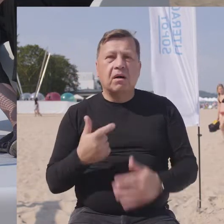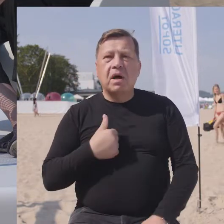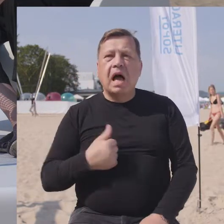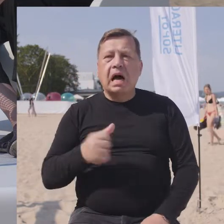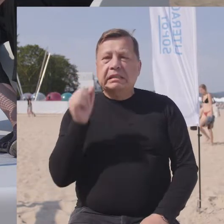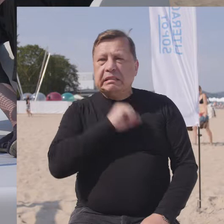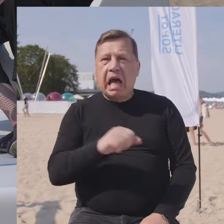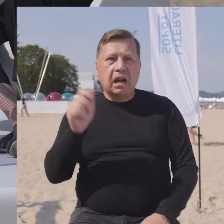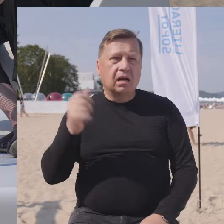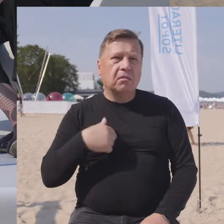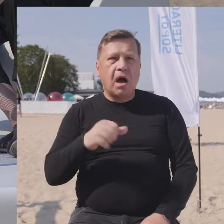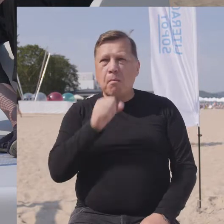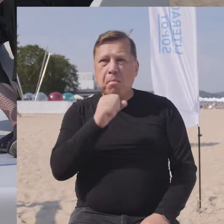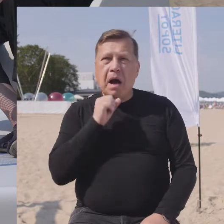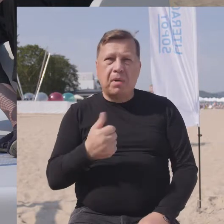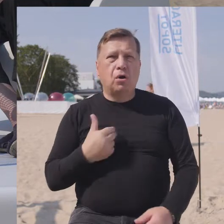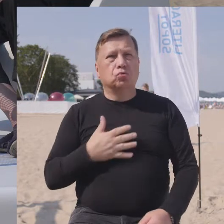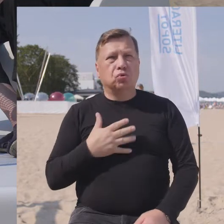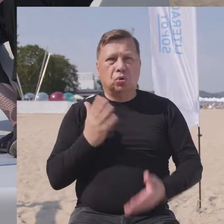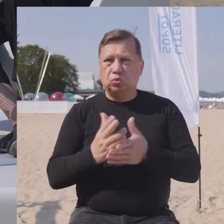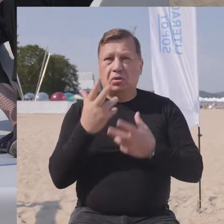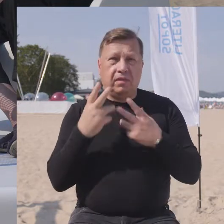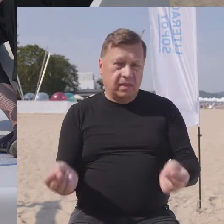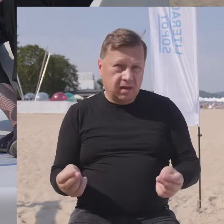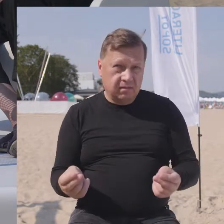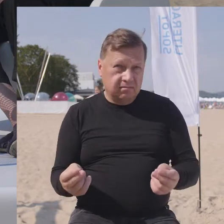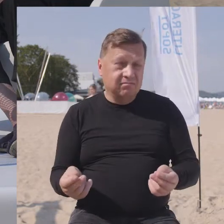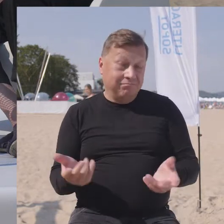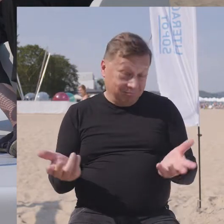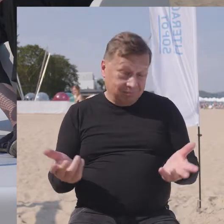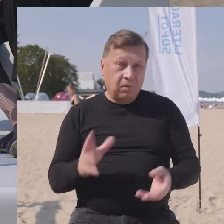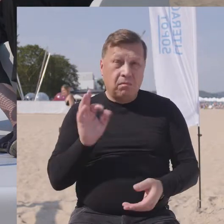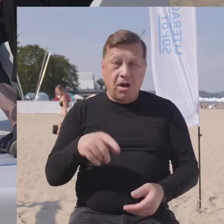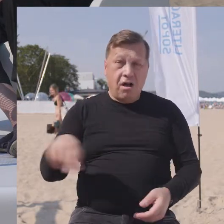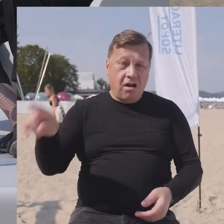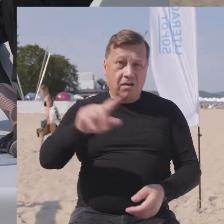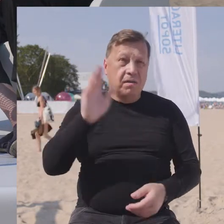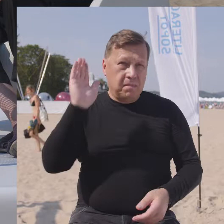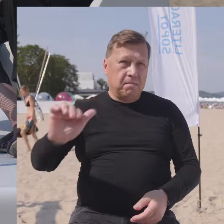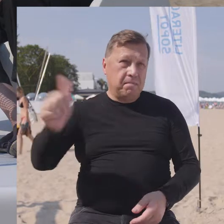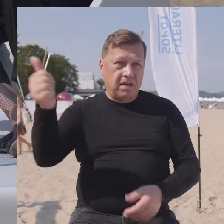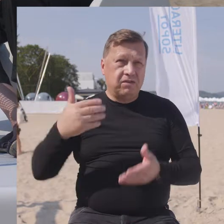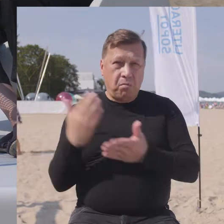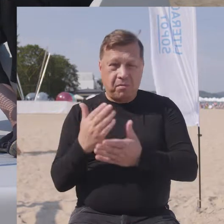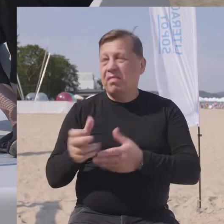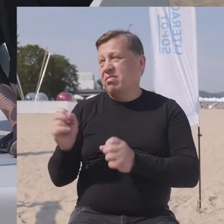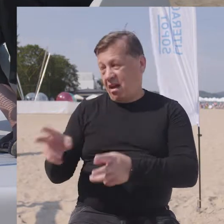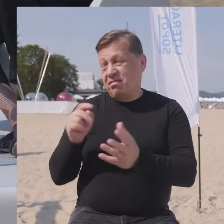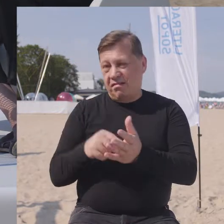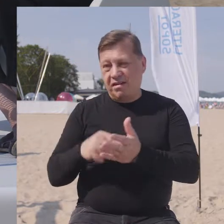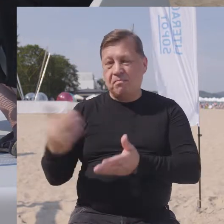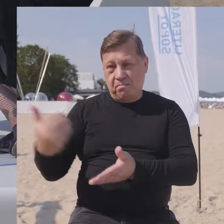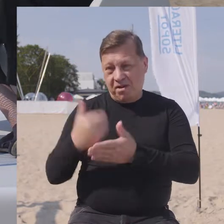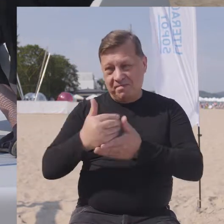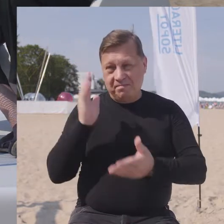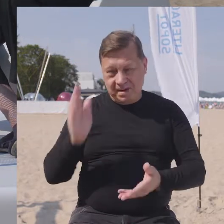dziadersuwa, bo wiem, że w razie czego one będą pierwsze, które powiedzą, podadzą ci szklankę wody po prostu.